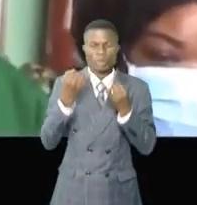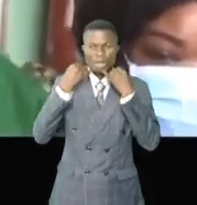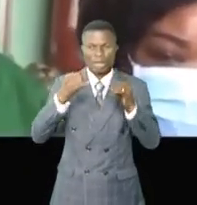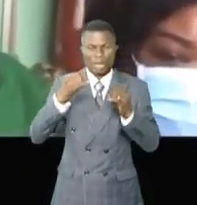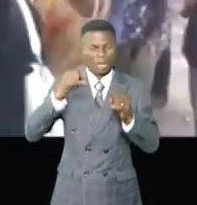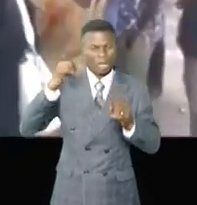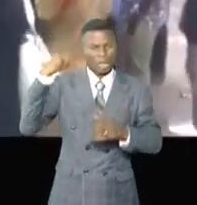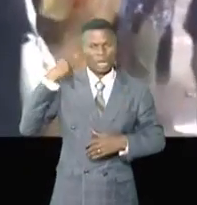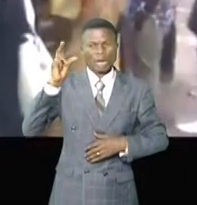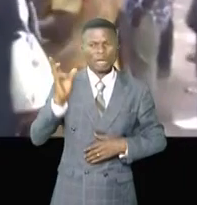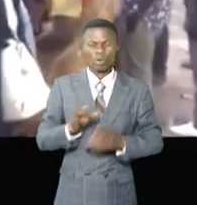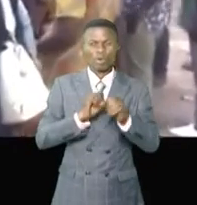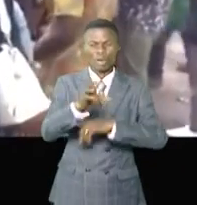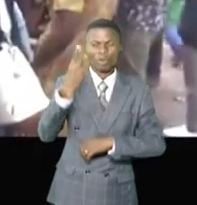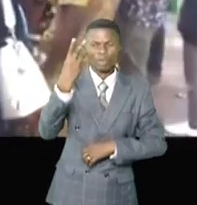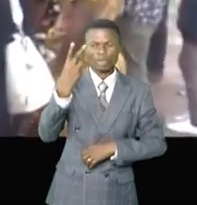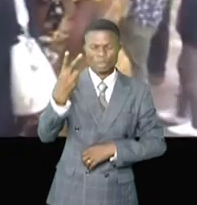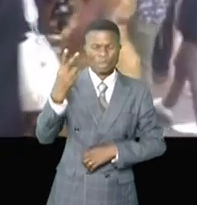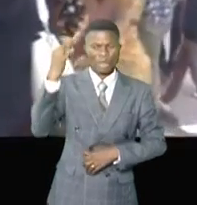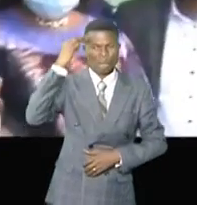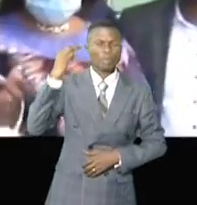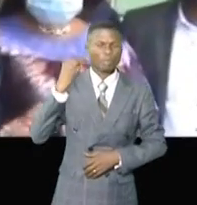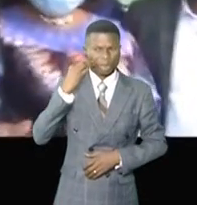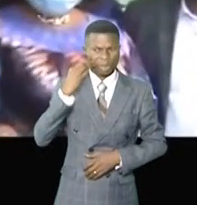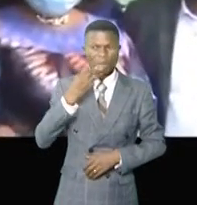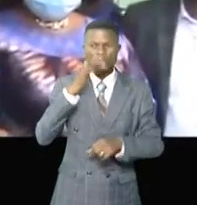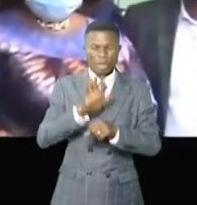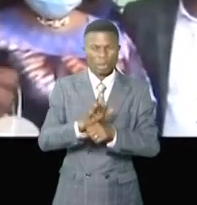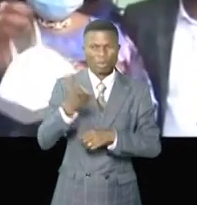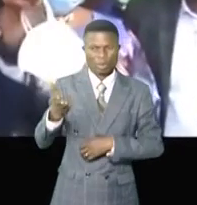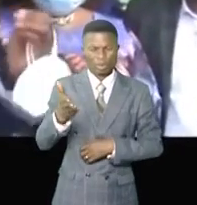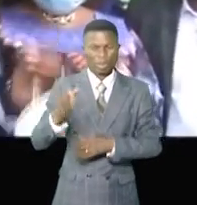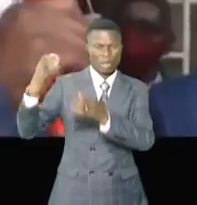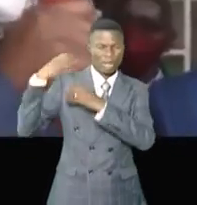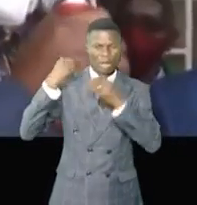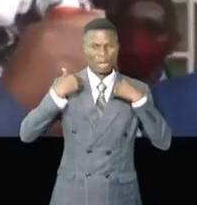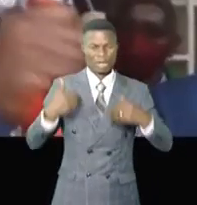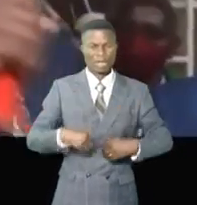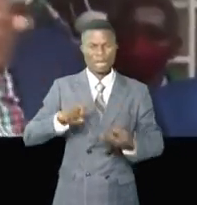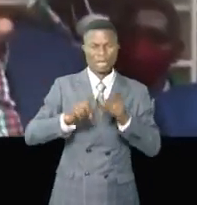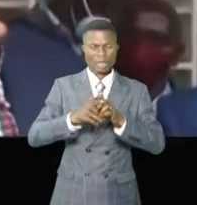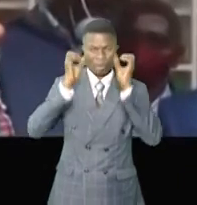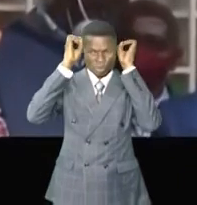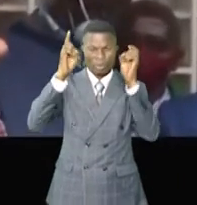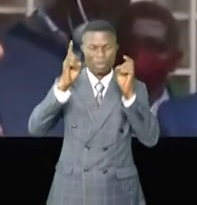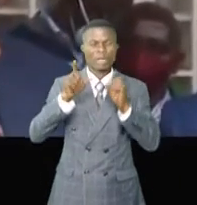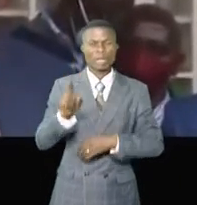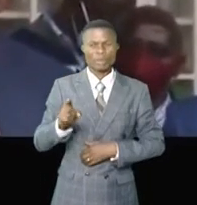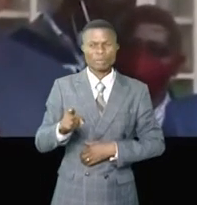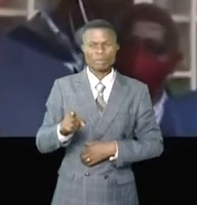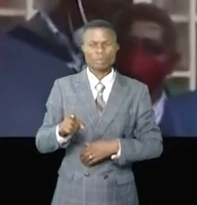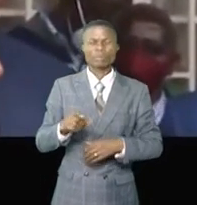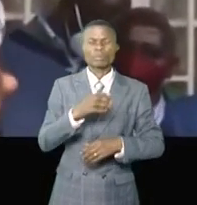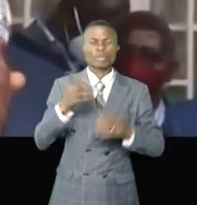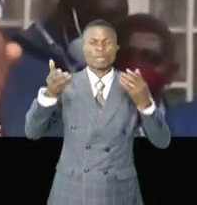le gouverneur a dépêché deux de ses ministres rassurer les uns et les autres. Joseph Sambi, en charge de la santé, son collègue de l'éducation, Kwalis Mwamba, et la